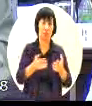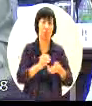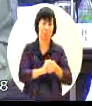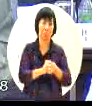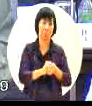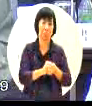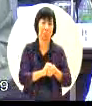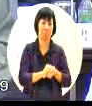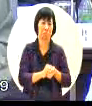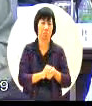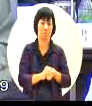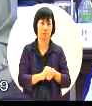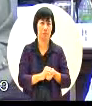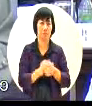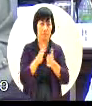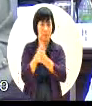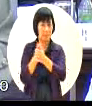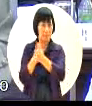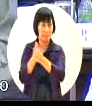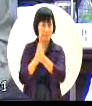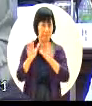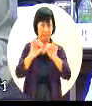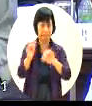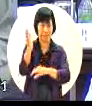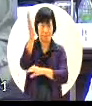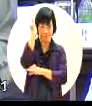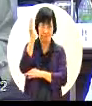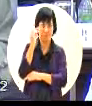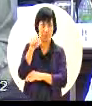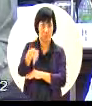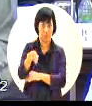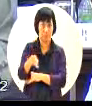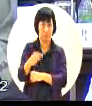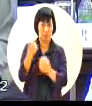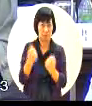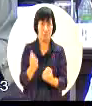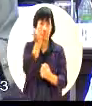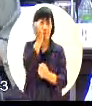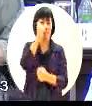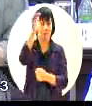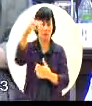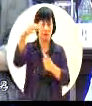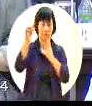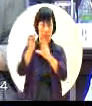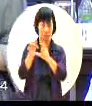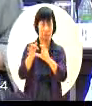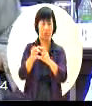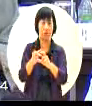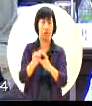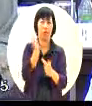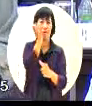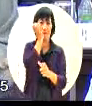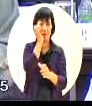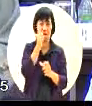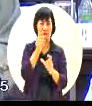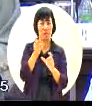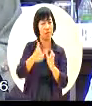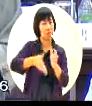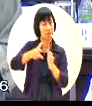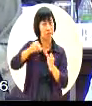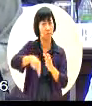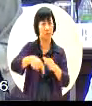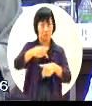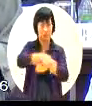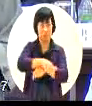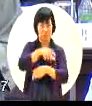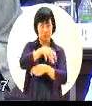咱一方面要求咱地政局。在工山地区、工山南站啊，包括甲火车站，